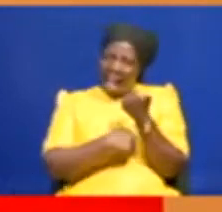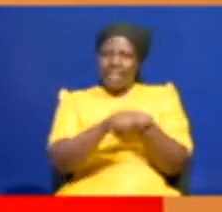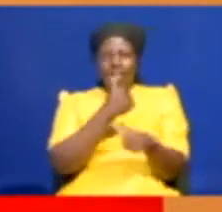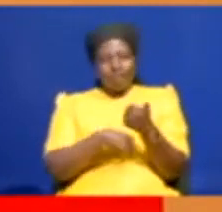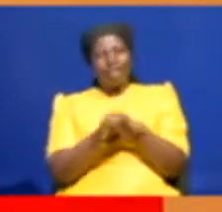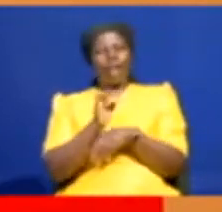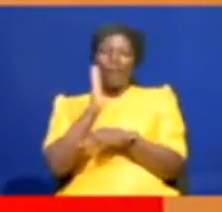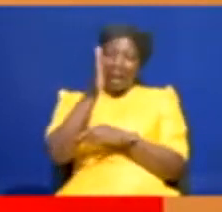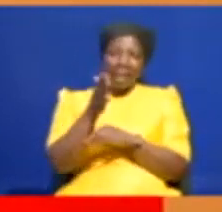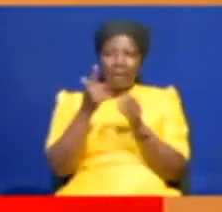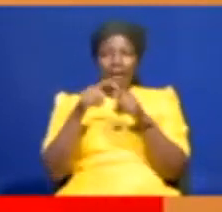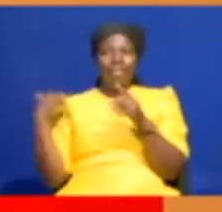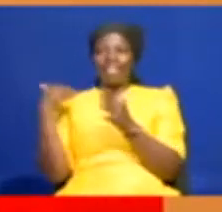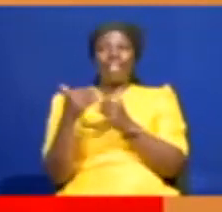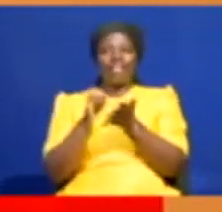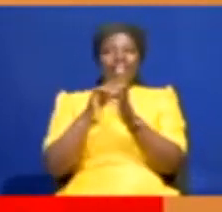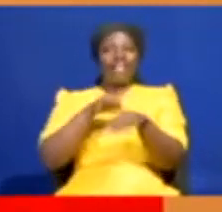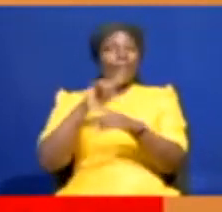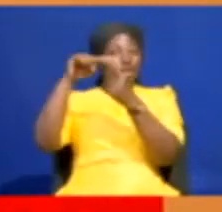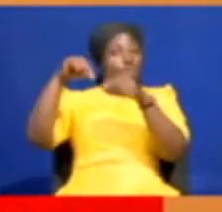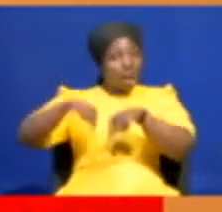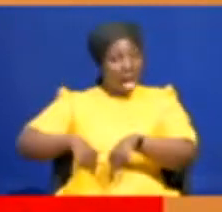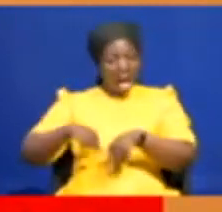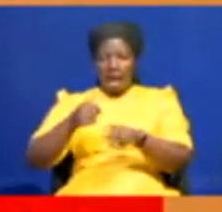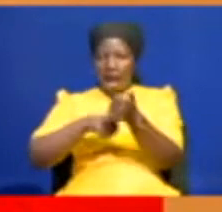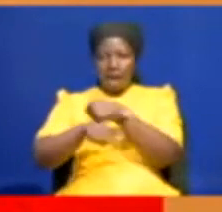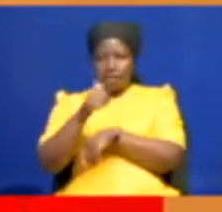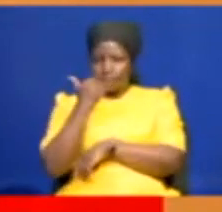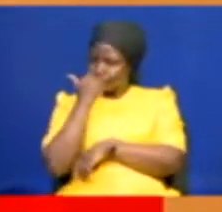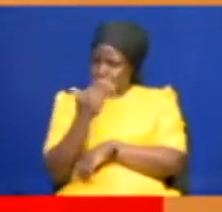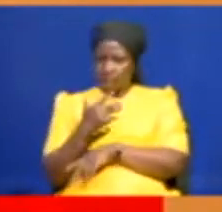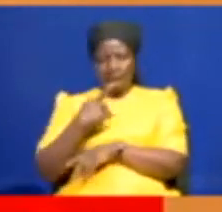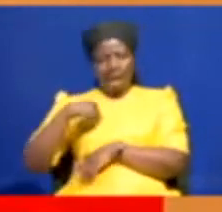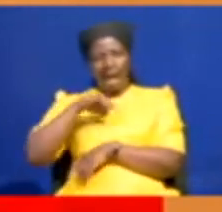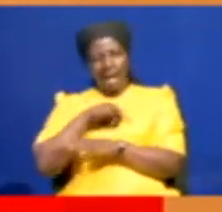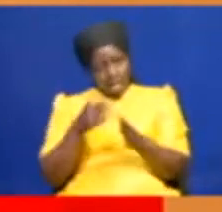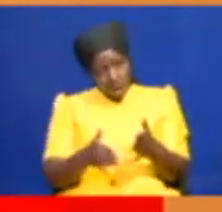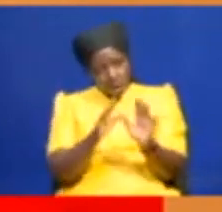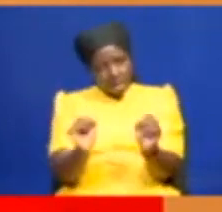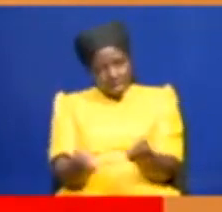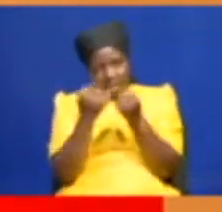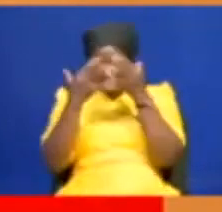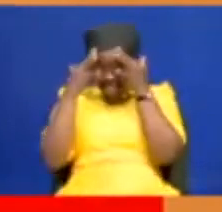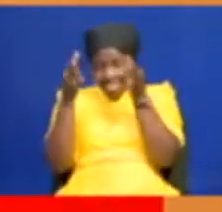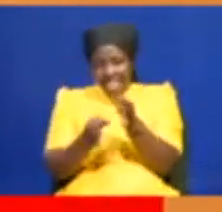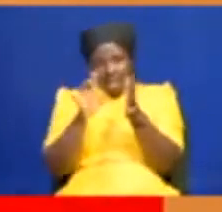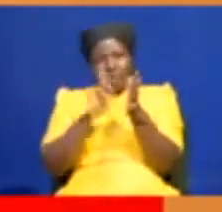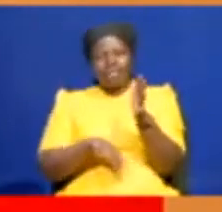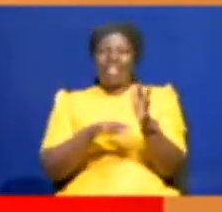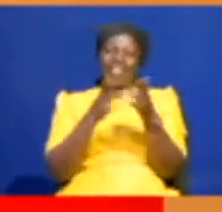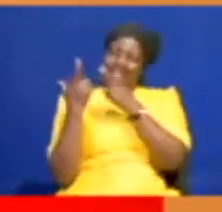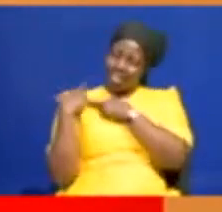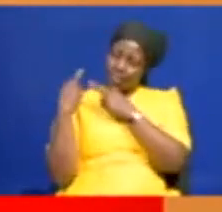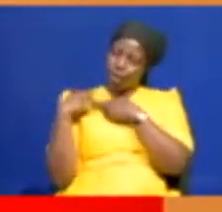ule hawajachukua hatua. Kwa hivyo sisi kama Road Safety tumeamua sasa ni kupeleka wanaohusika kotini,